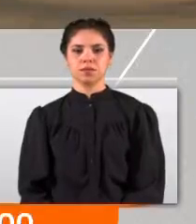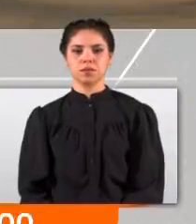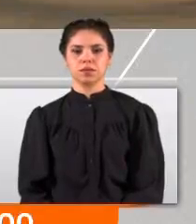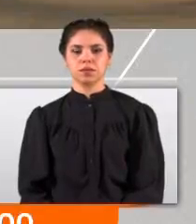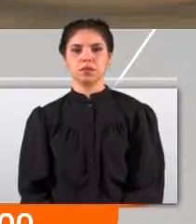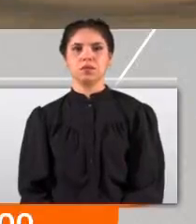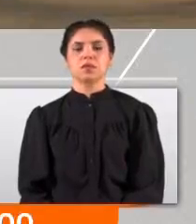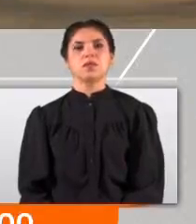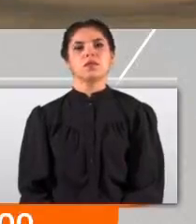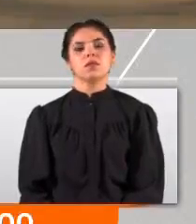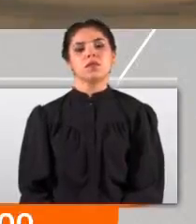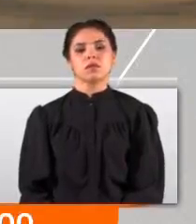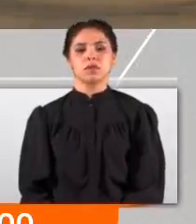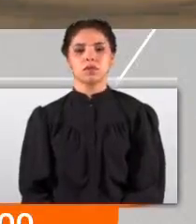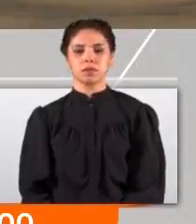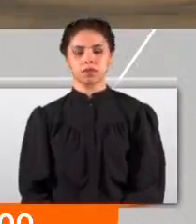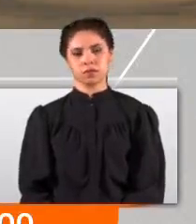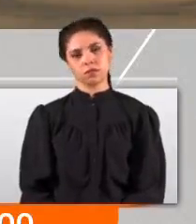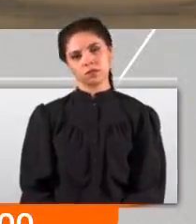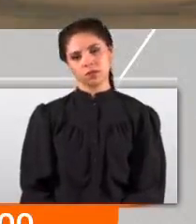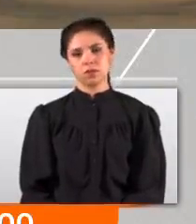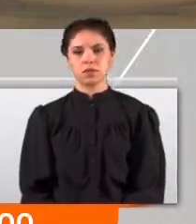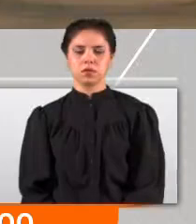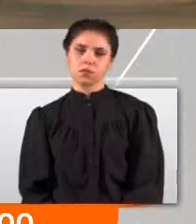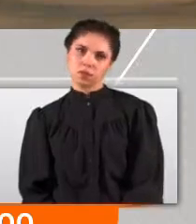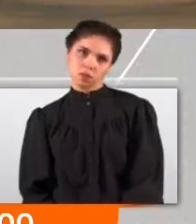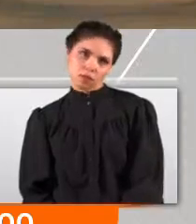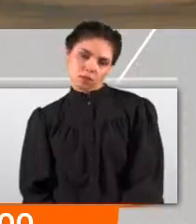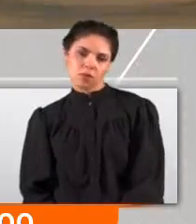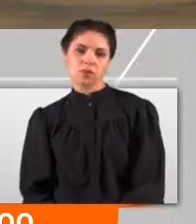yapmaya çalışmak elbette ki yani